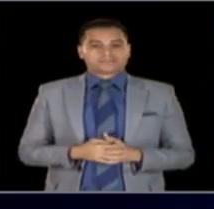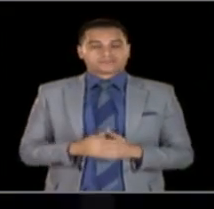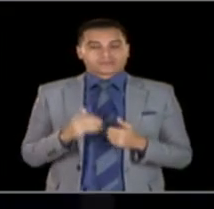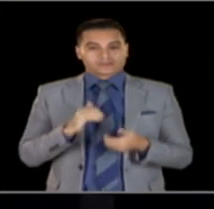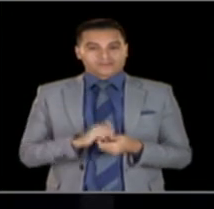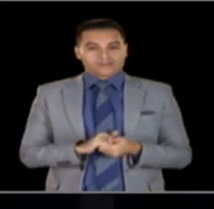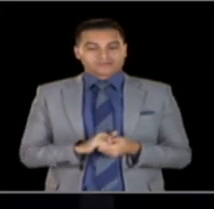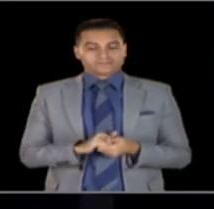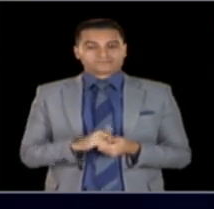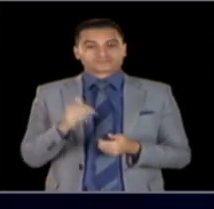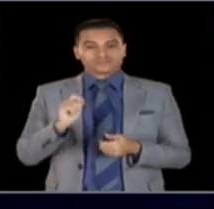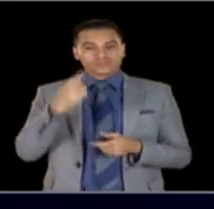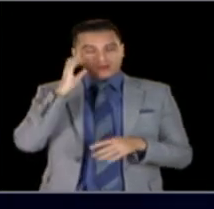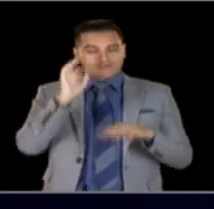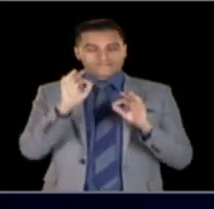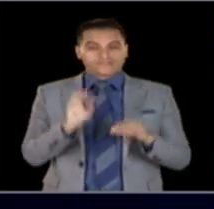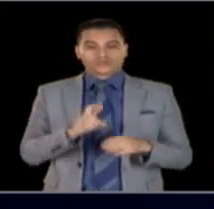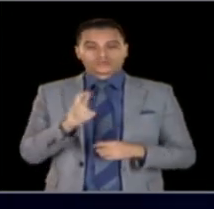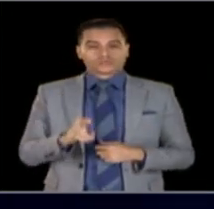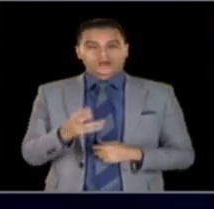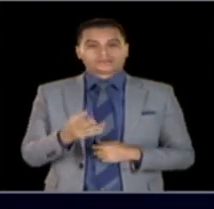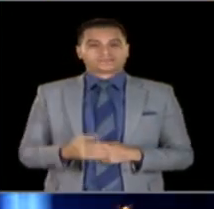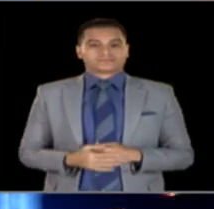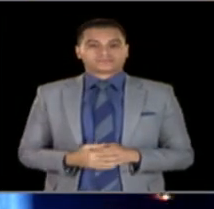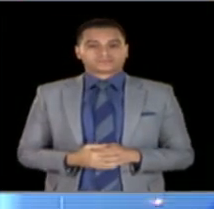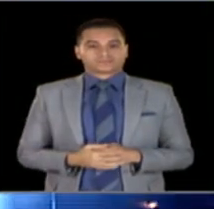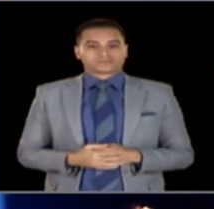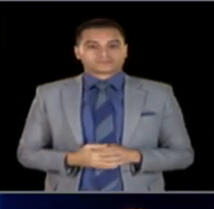اتفقنا؟ اتفقنا. سرعة البديهة والسؤال هو